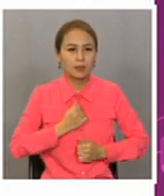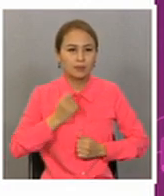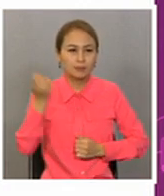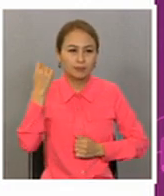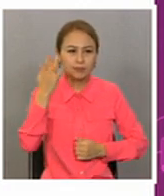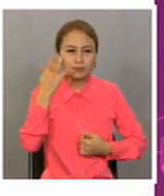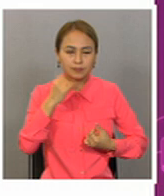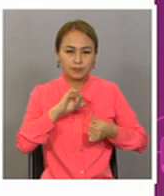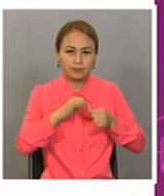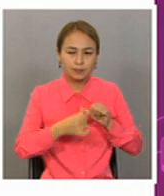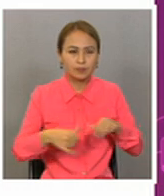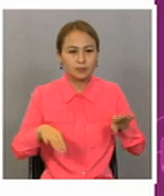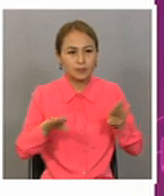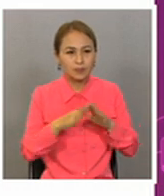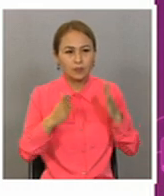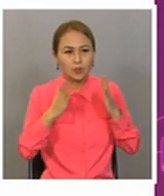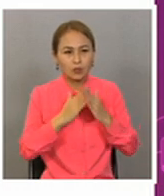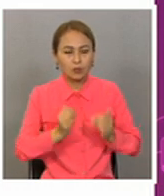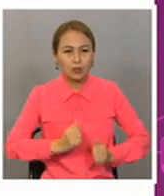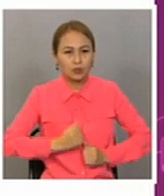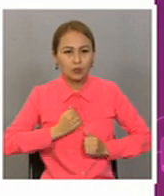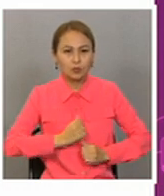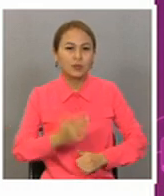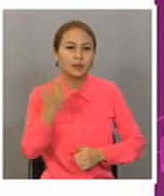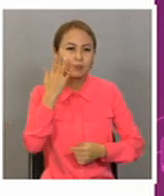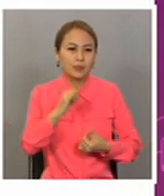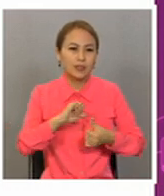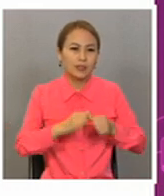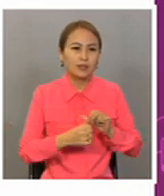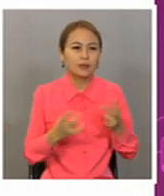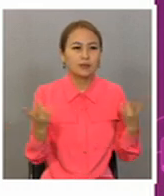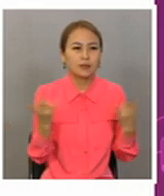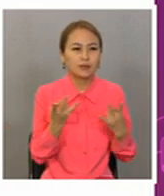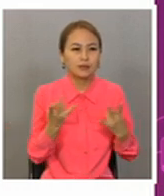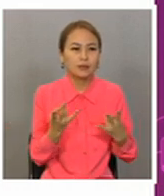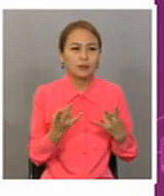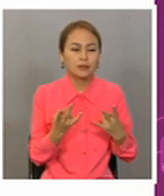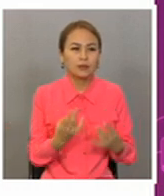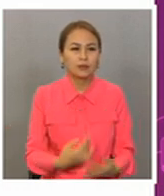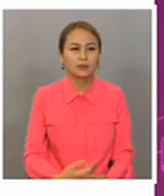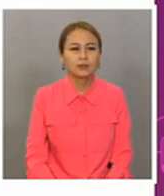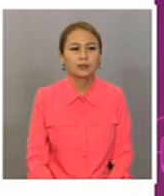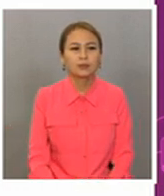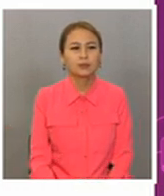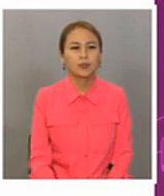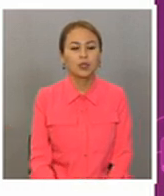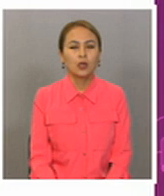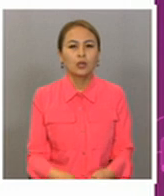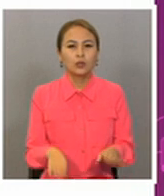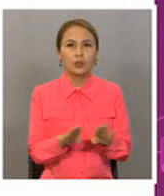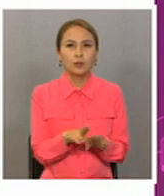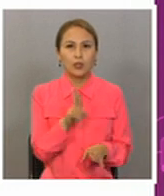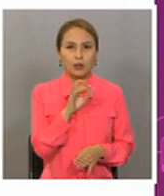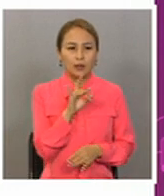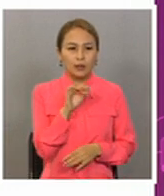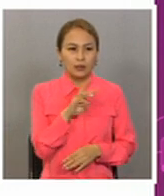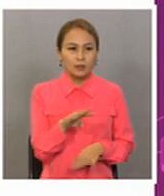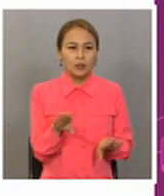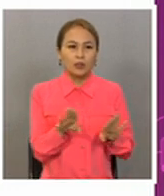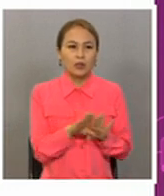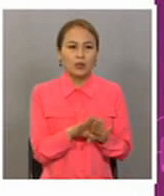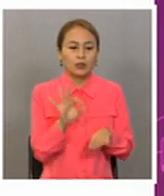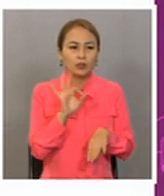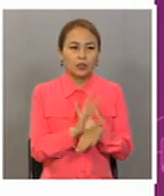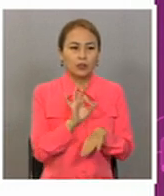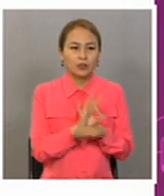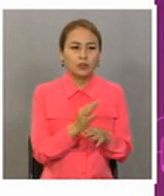не болмаса, үйіңде сабынмен жуынуды әдет етсең, бұл бәлеге душар болмас едің. Сонымен Кәрімді